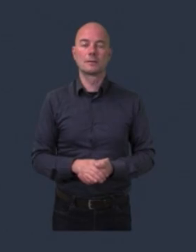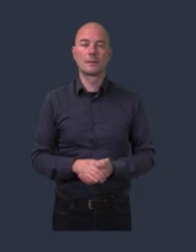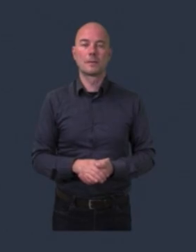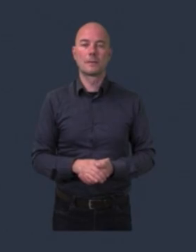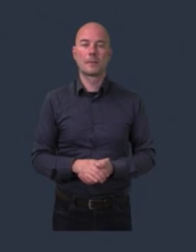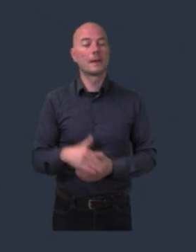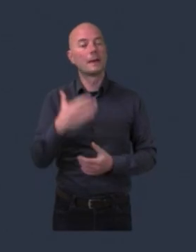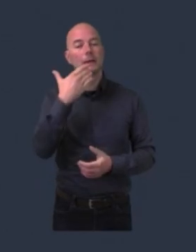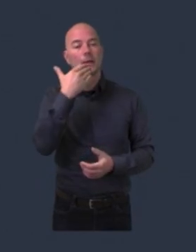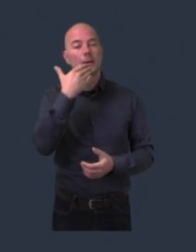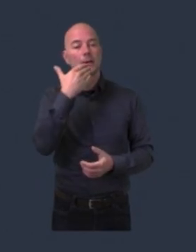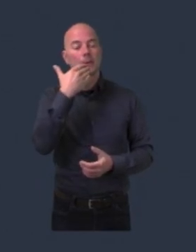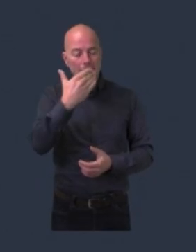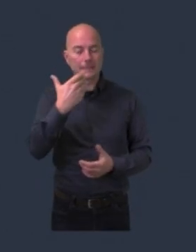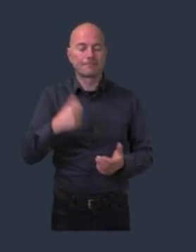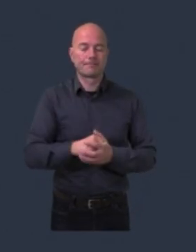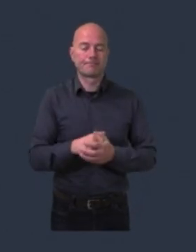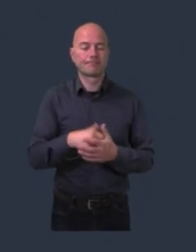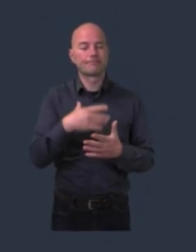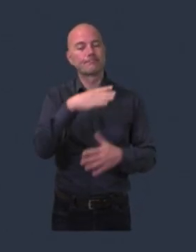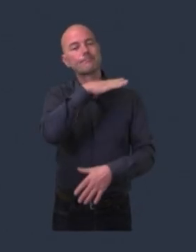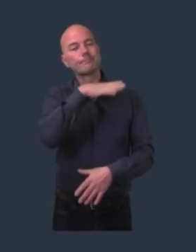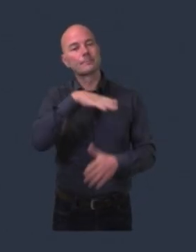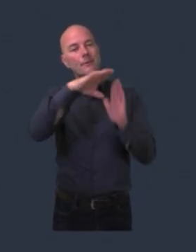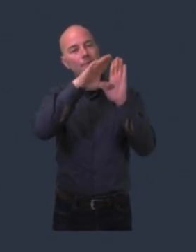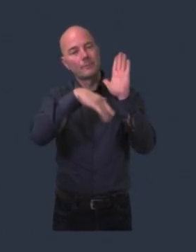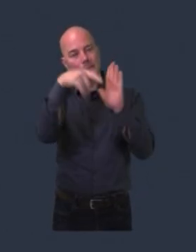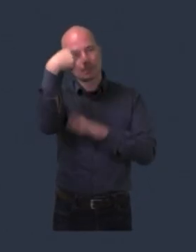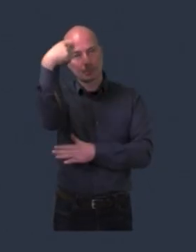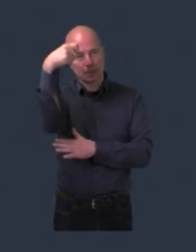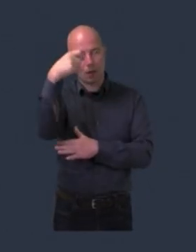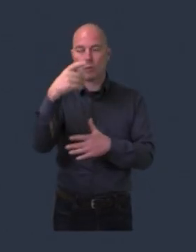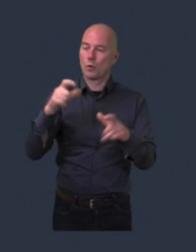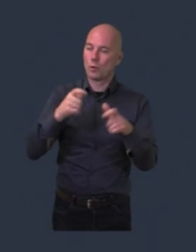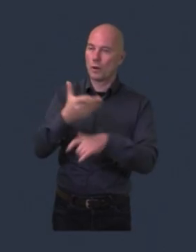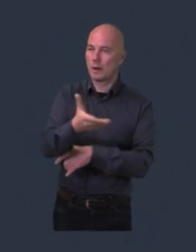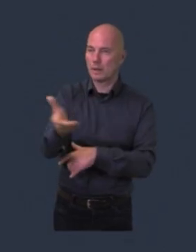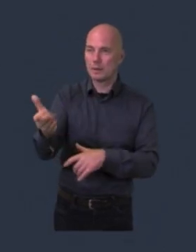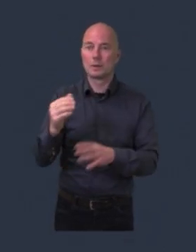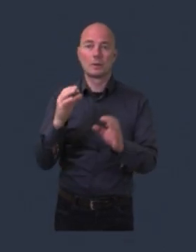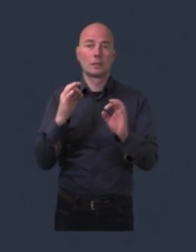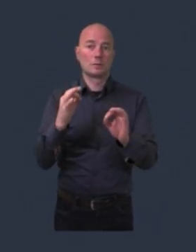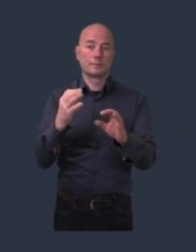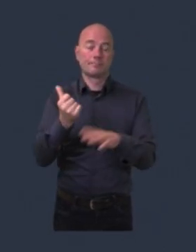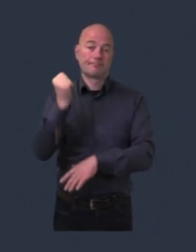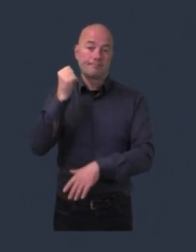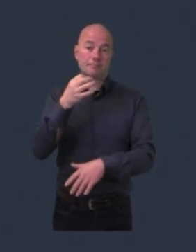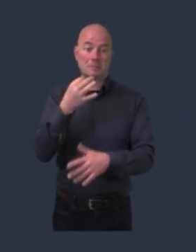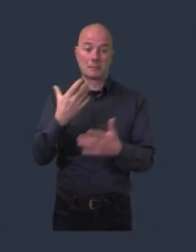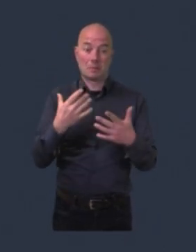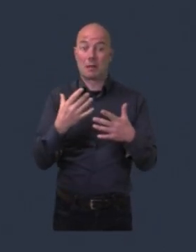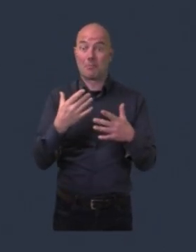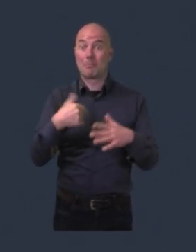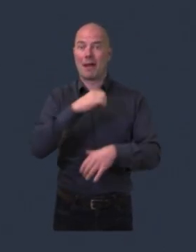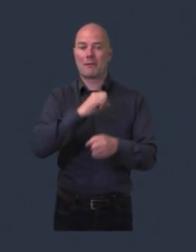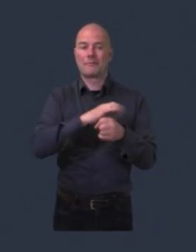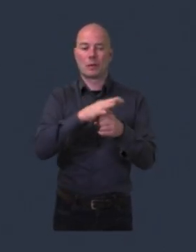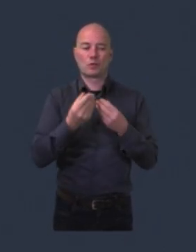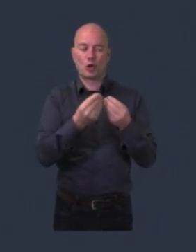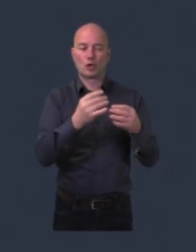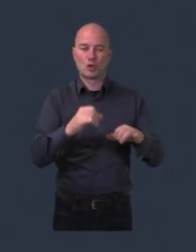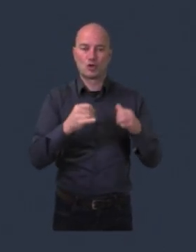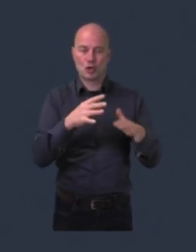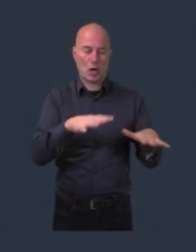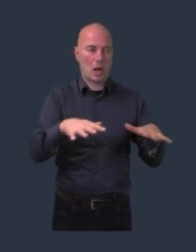Merci. Madame la vice-présidente, mes chers collègues, comme nous l'avons indiqué hier, les jeunes ne sont pas épargnés par le virus. Mais pour autant, cette